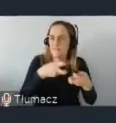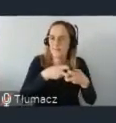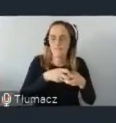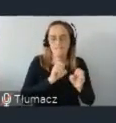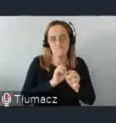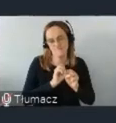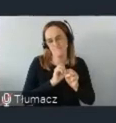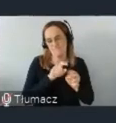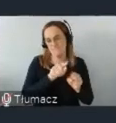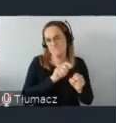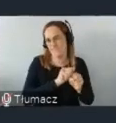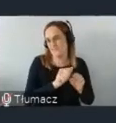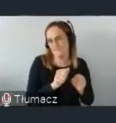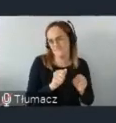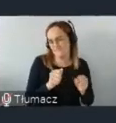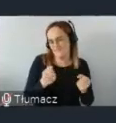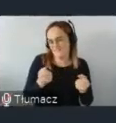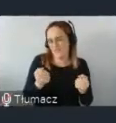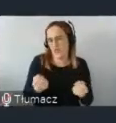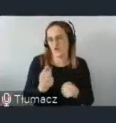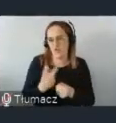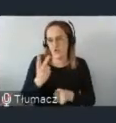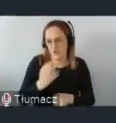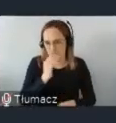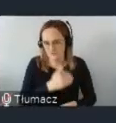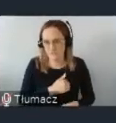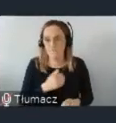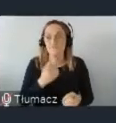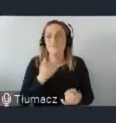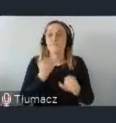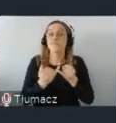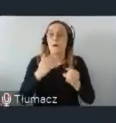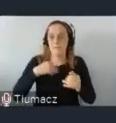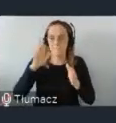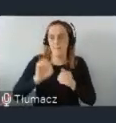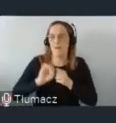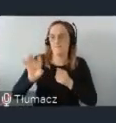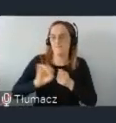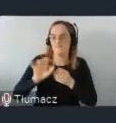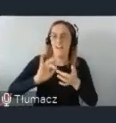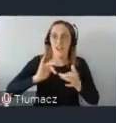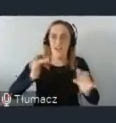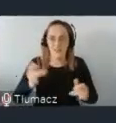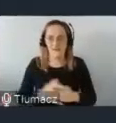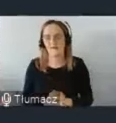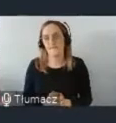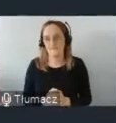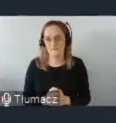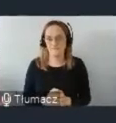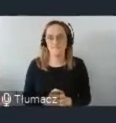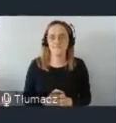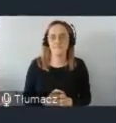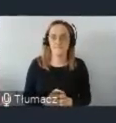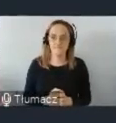Linki będę puszczał. W międzyczasie zasypię was linkami, a jak czegoś nie dopowiemy, to wyślemy później. Znając organizatora, będziemy o was dbać.